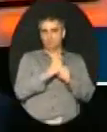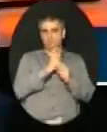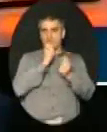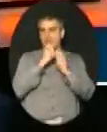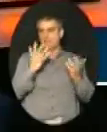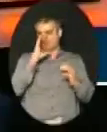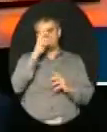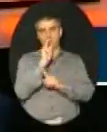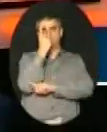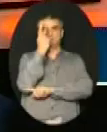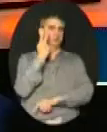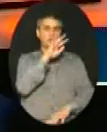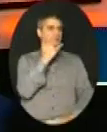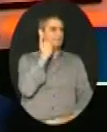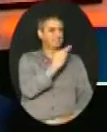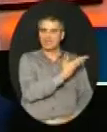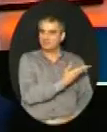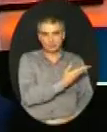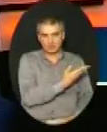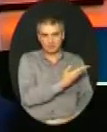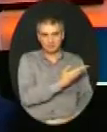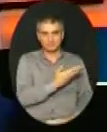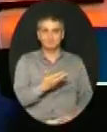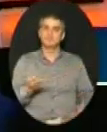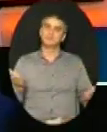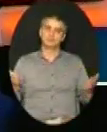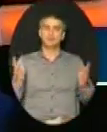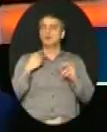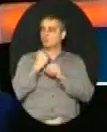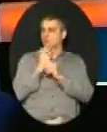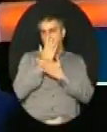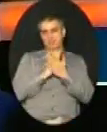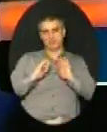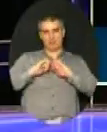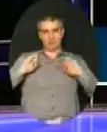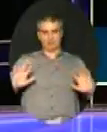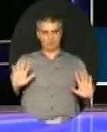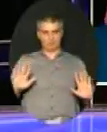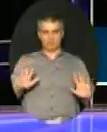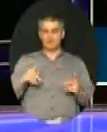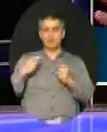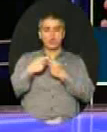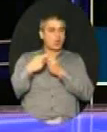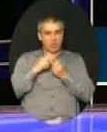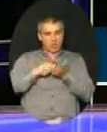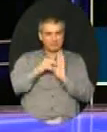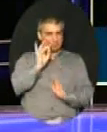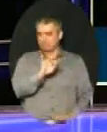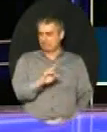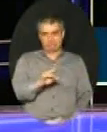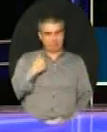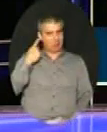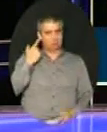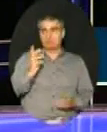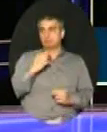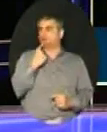רעיונות. הרייטינג שלו יותר גבוה משל בוז'י. בוא נחלק את זה לחלוטין. קונספירציה אני לא חושב שיש, אני גם לא שמעתי